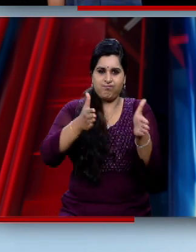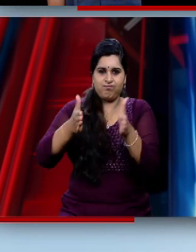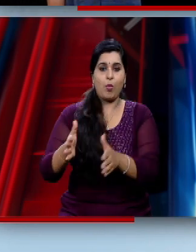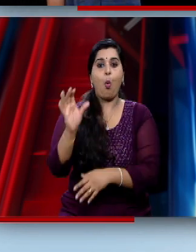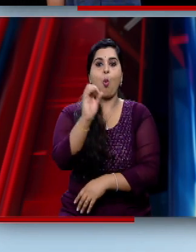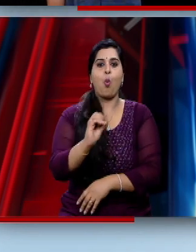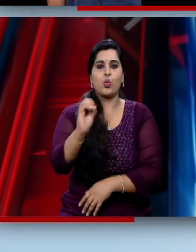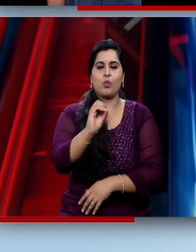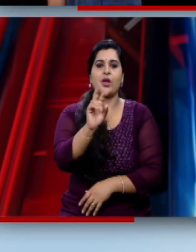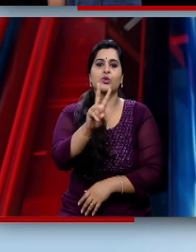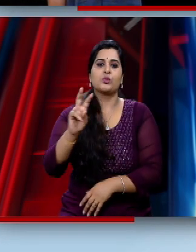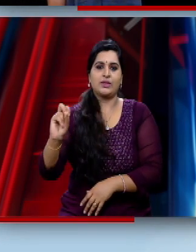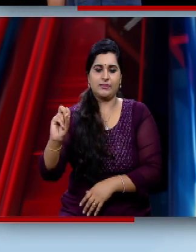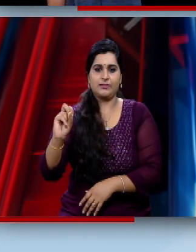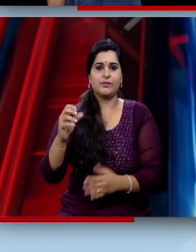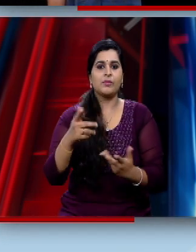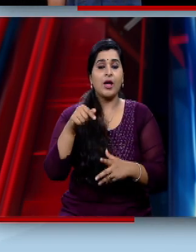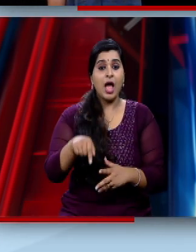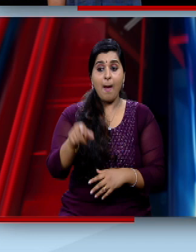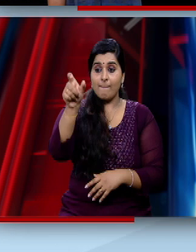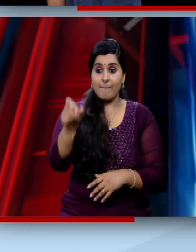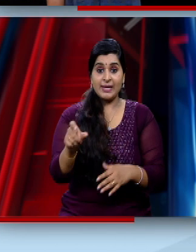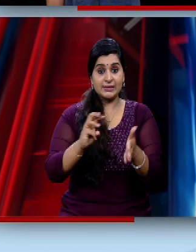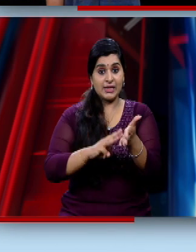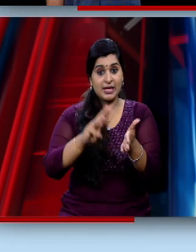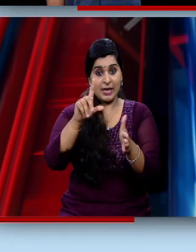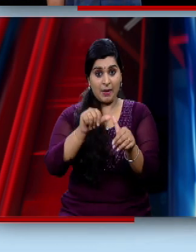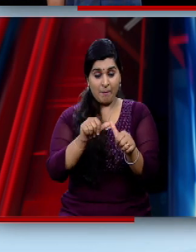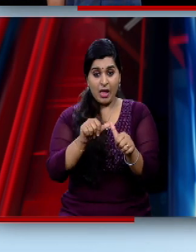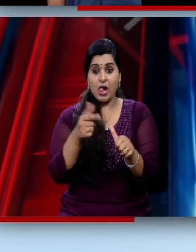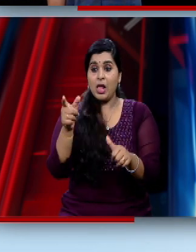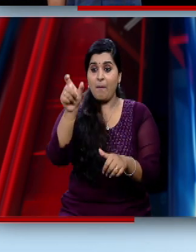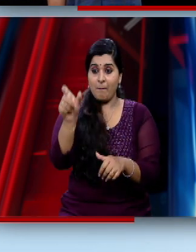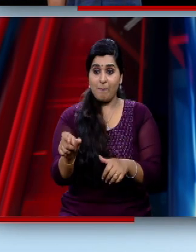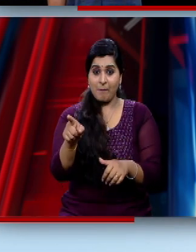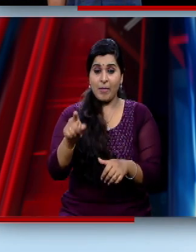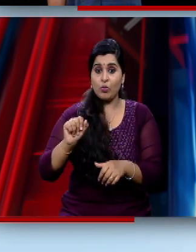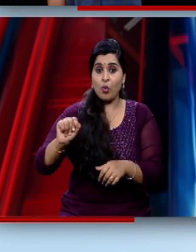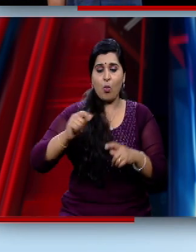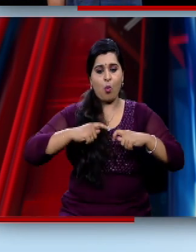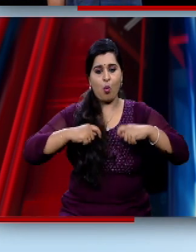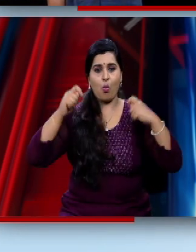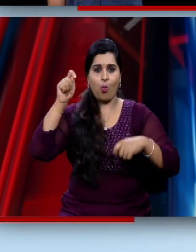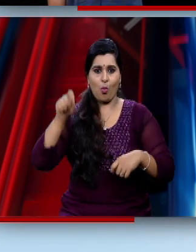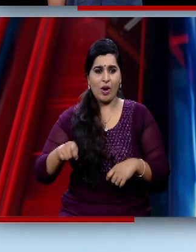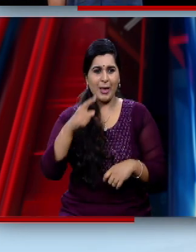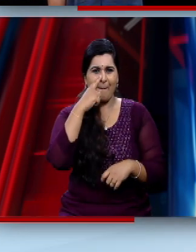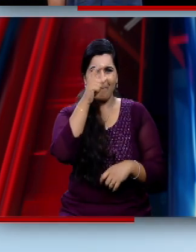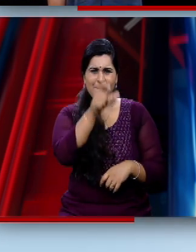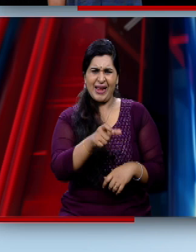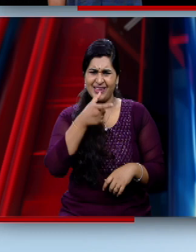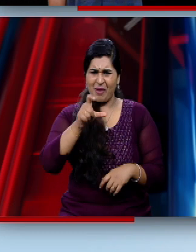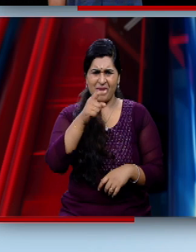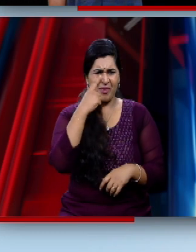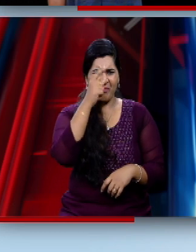ജാമ്യാപേക്ഷ തള്ളണമെന്നുള്ള വാദം ഉന്നയിച്ച സമയത്ത് എൽദോസിൻ്റെ അഭിഭാഷകർ യുവതിക്കെതിരെ ഗുരുതരമായ ആരോപണമാണ് ഉന്നയിച്ചത്. ഈ പരാതി കെട്ടിച്ചമച്ചതാണ്. ഈ